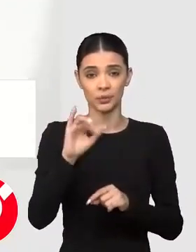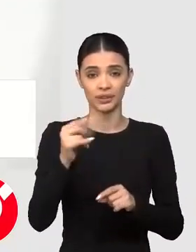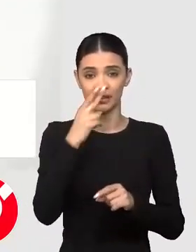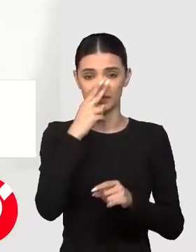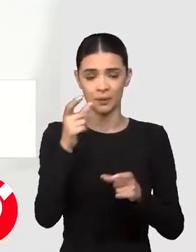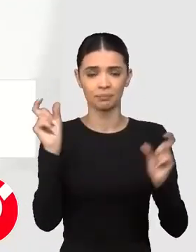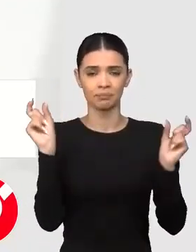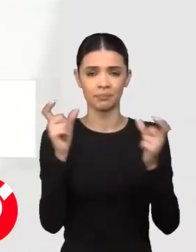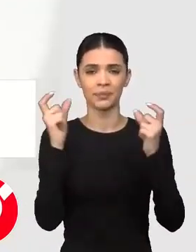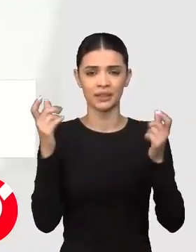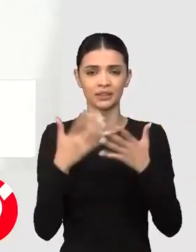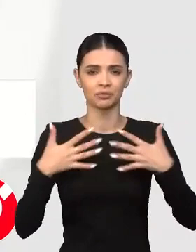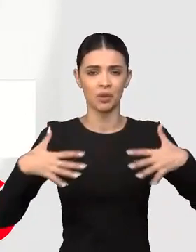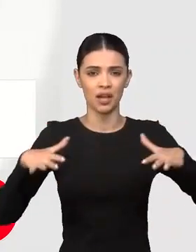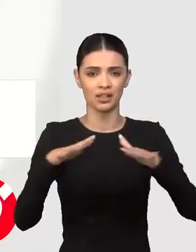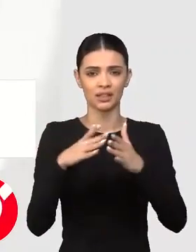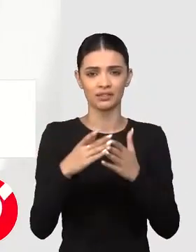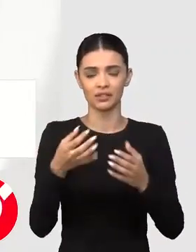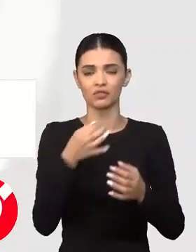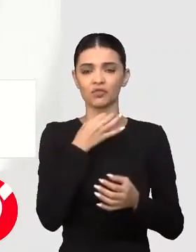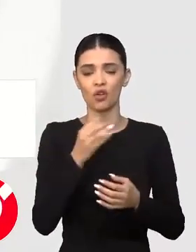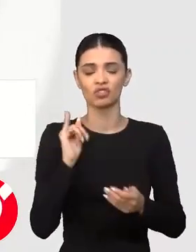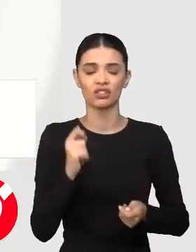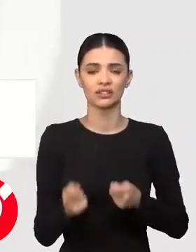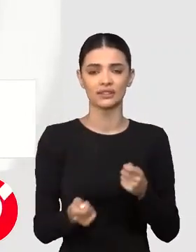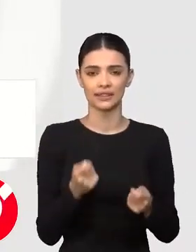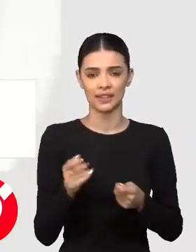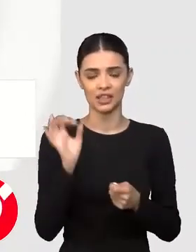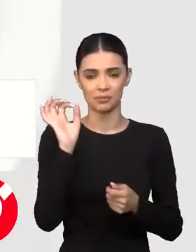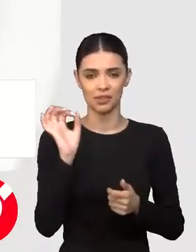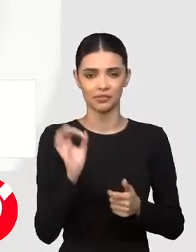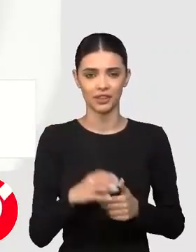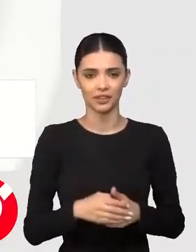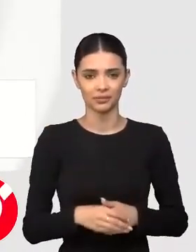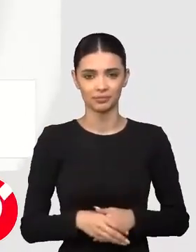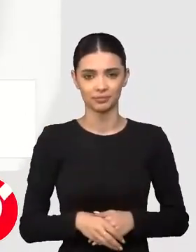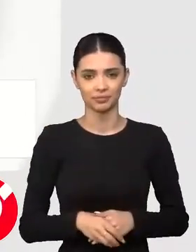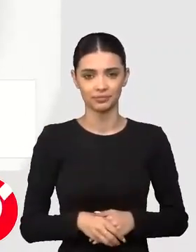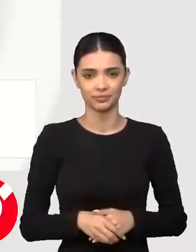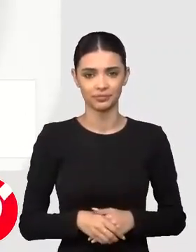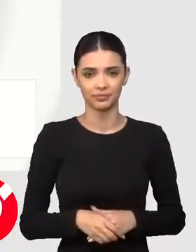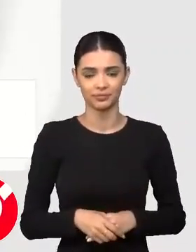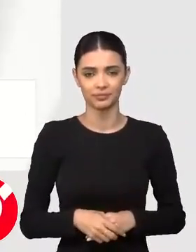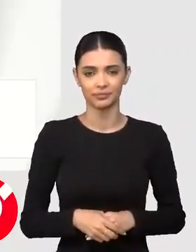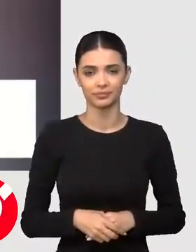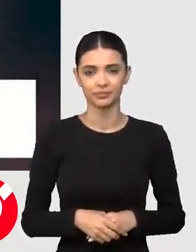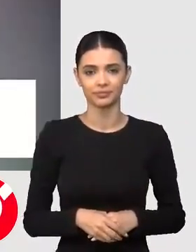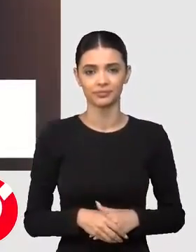Murs a fermecat pe toate spectatoarele cu vocea, dar mai ales cu mișcările sale.